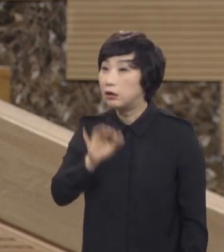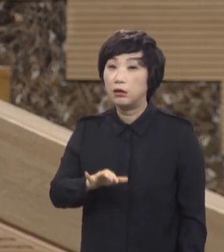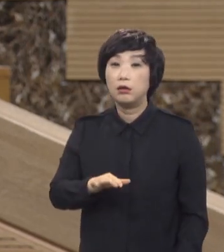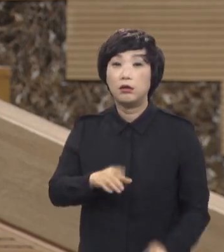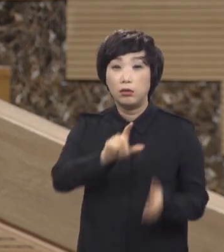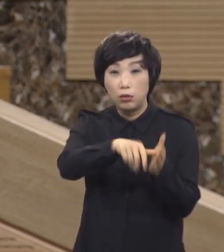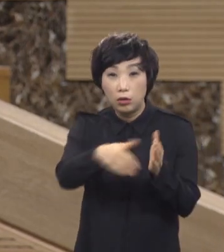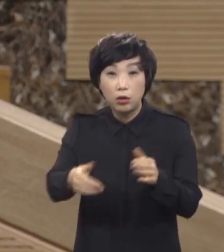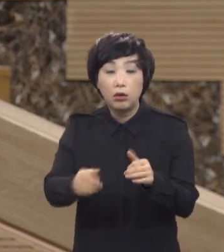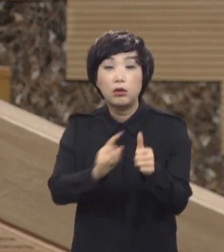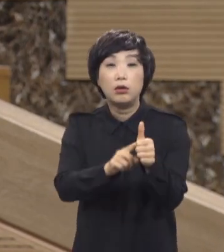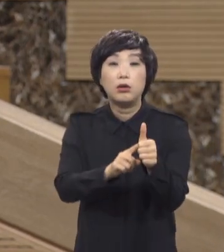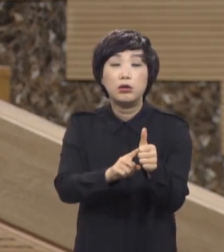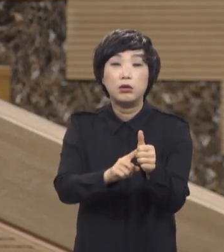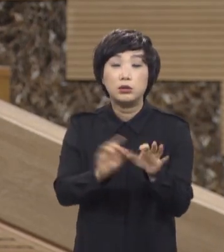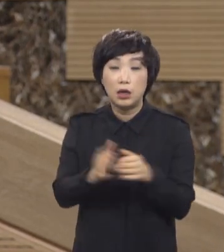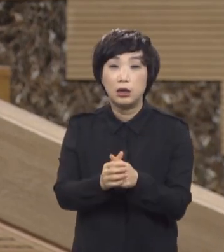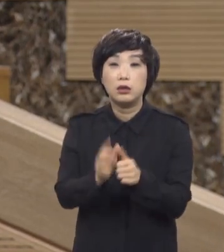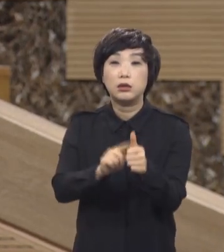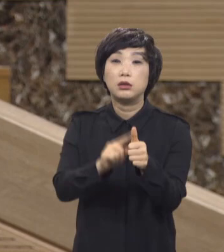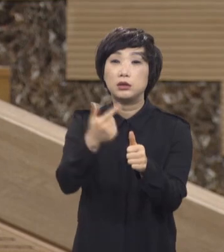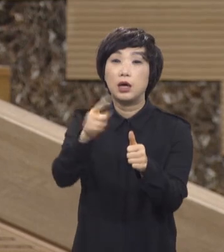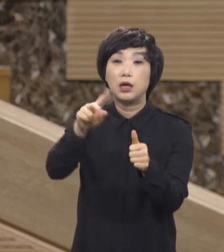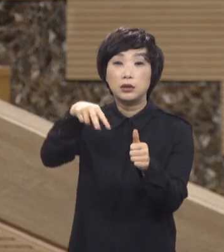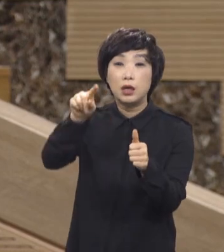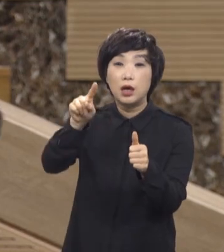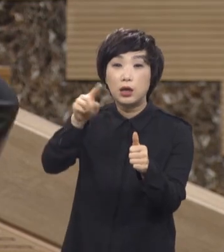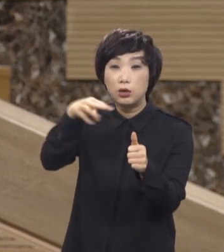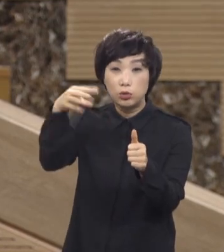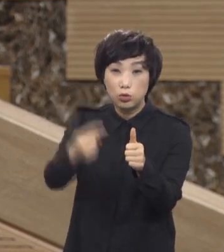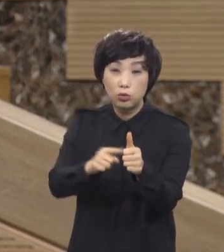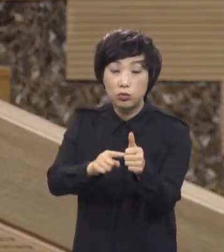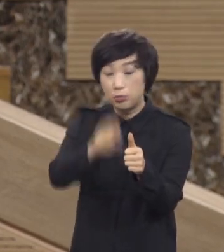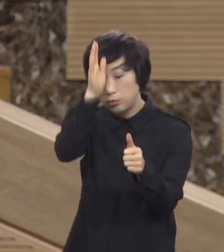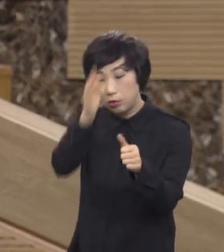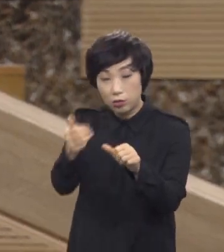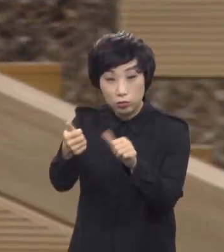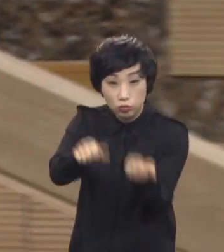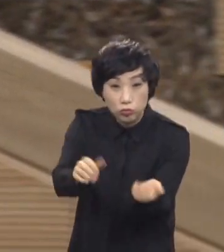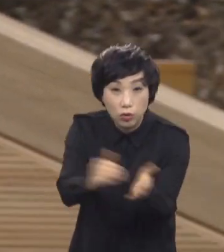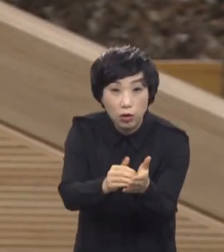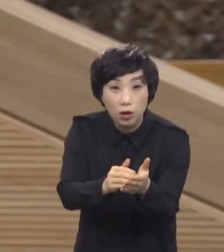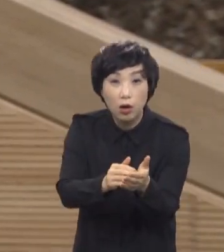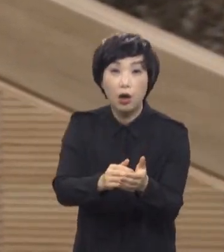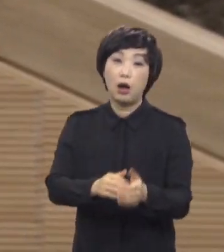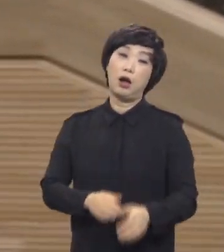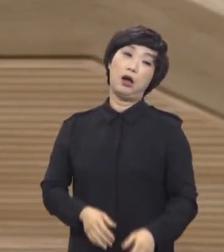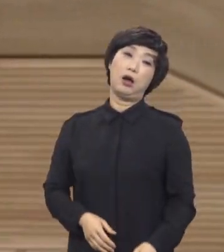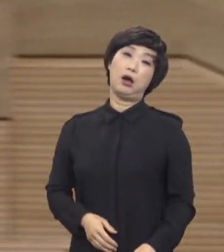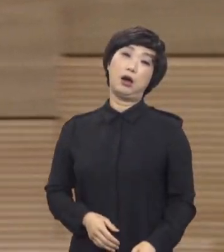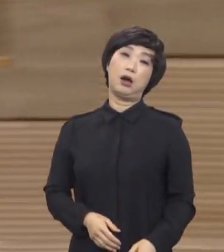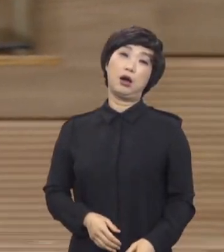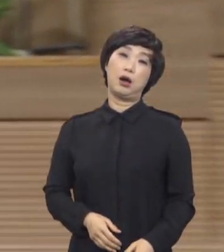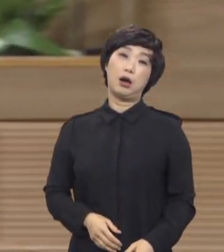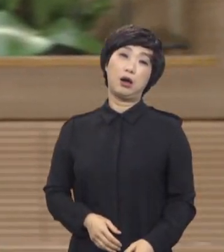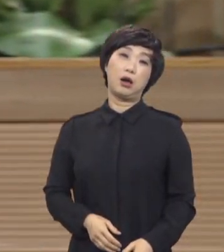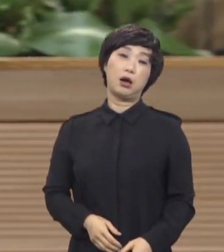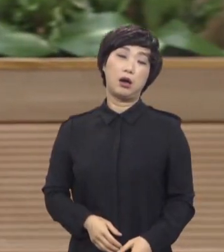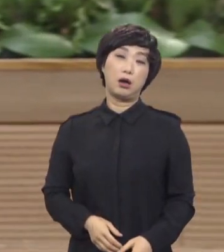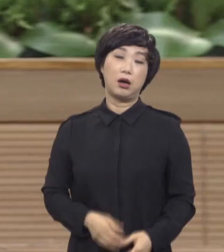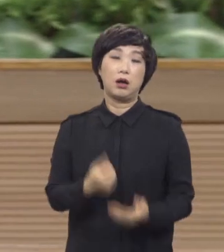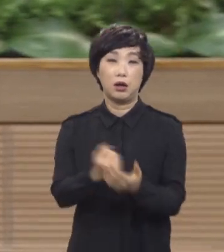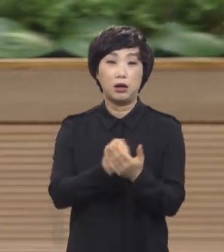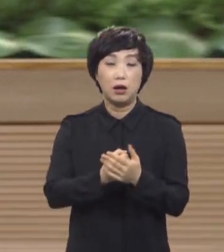죽었어요 병 들었어요 참 이건 안타까운 일입니다 그러니까 나사로의